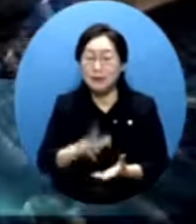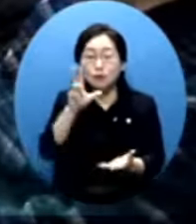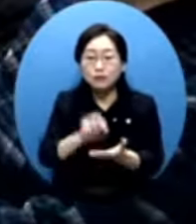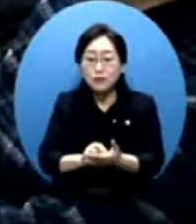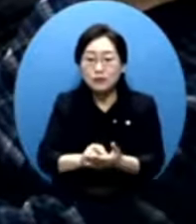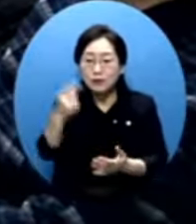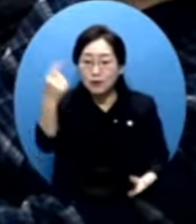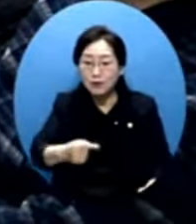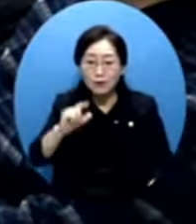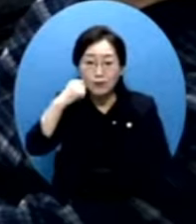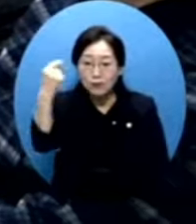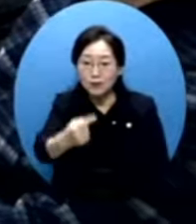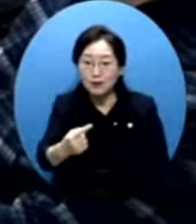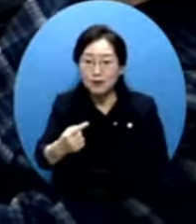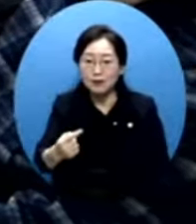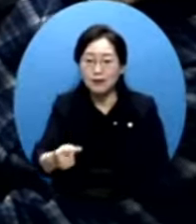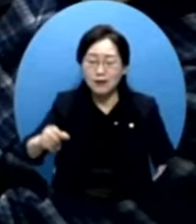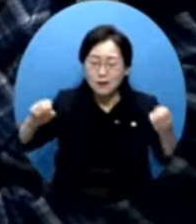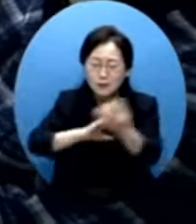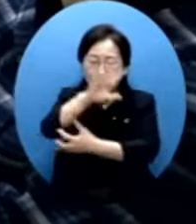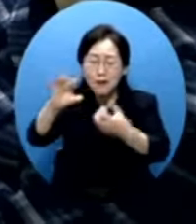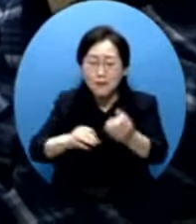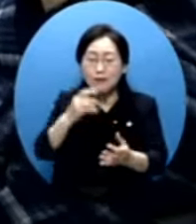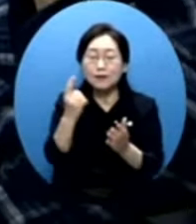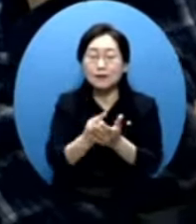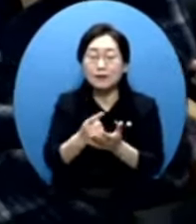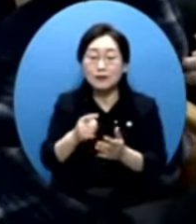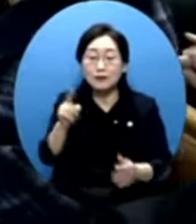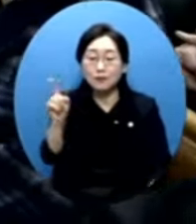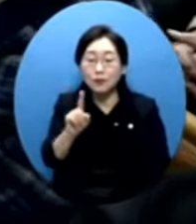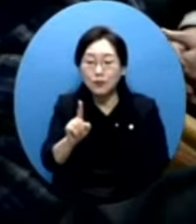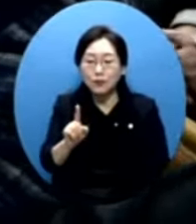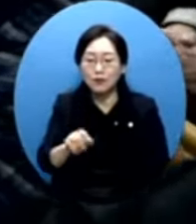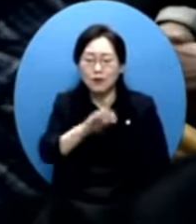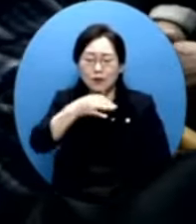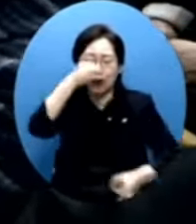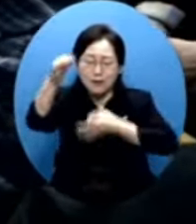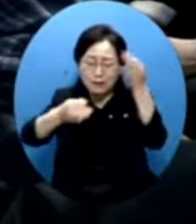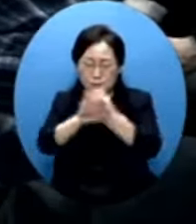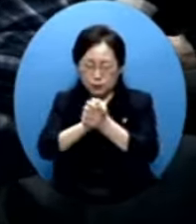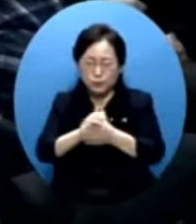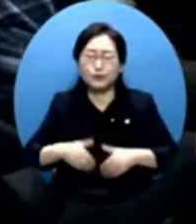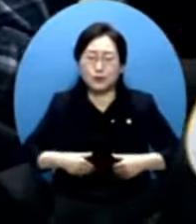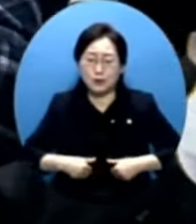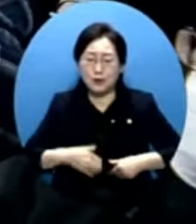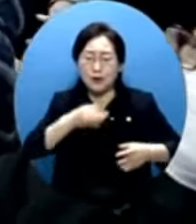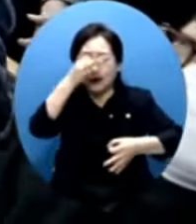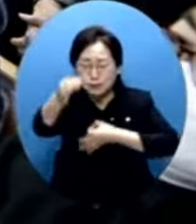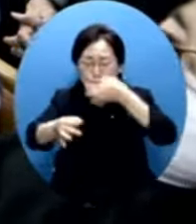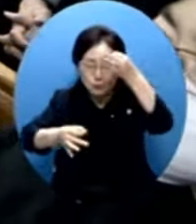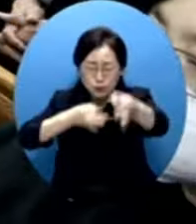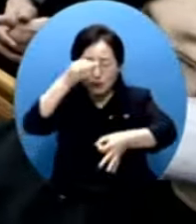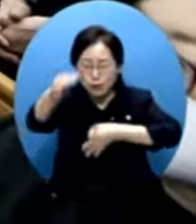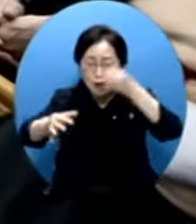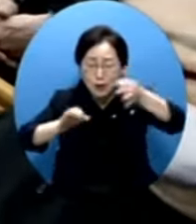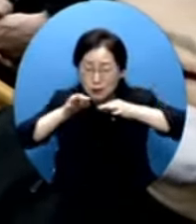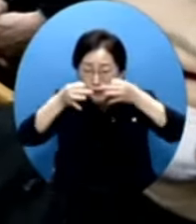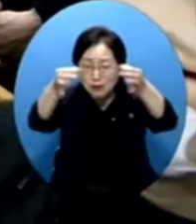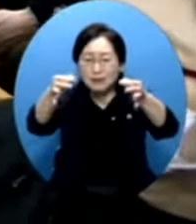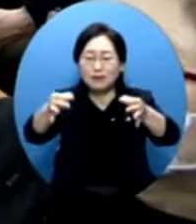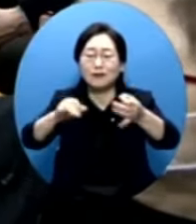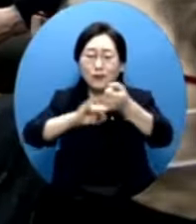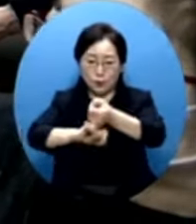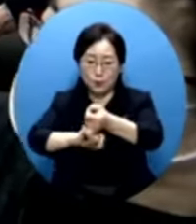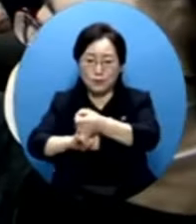다가올 때 어려움이 다가올 때 환난이 다가올 때 우리는 부르짖어 기도해야 되는 것입니다 부르짖고 또 부르짖고 또 부르짖어야 되는